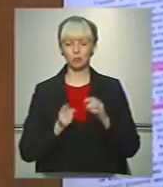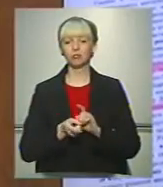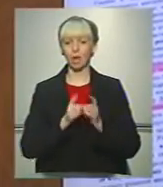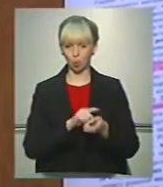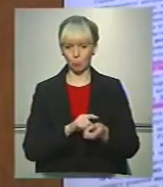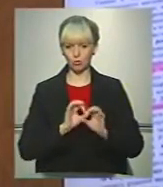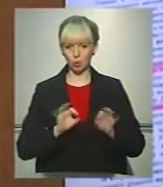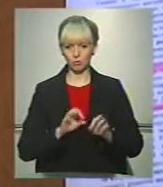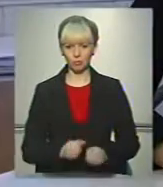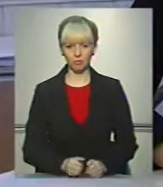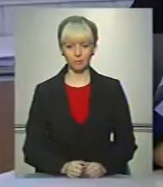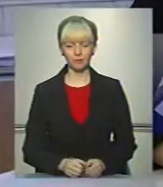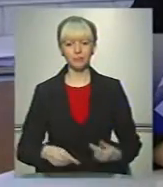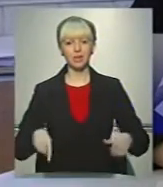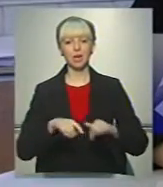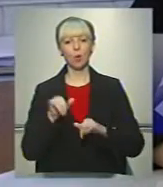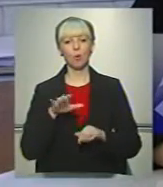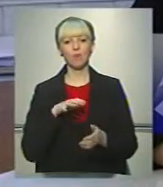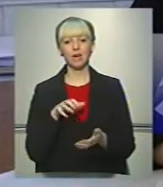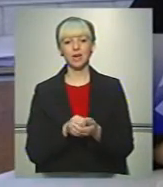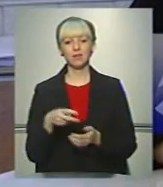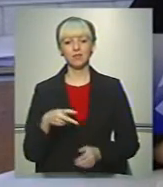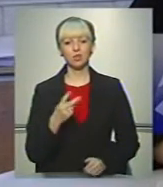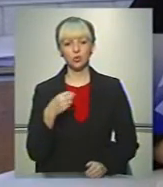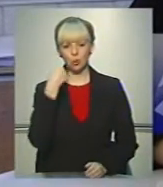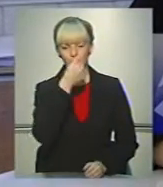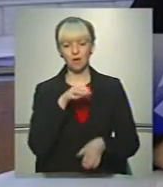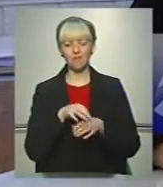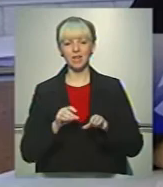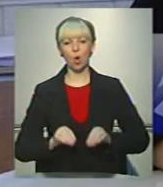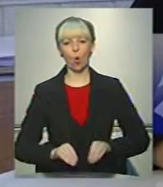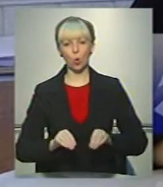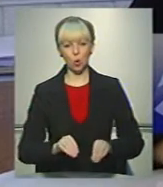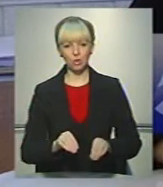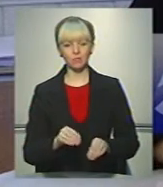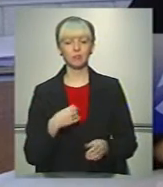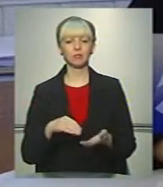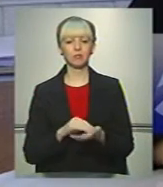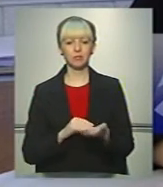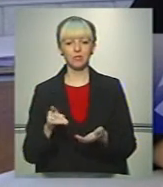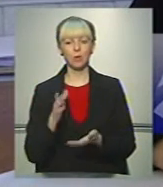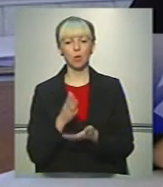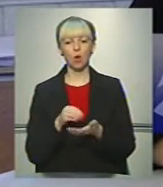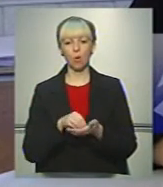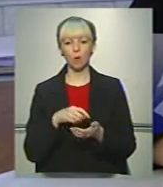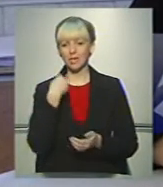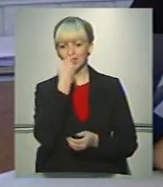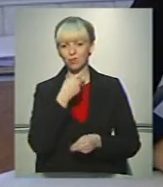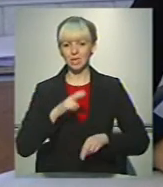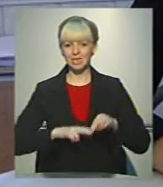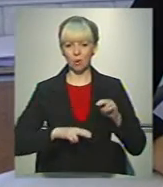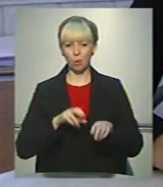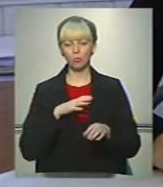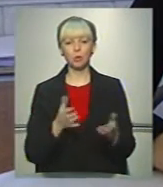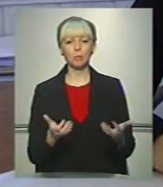натомість розповідають. Ділянка в нього була в оренді 2002 року для ведення огородництва. Оскільки, я повторюсь, він перебував на обліку індивідуальних забудовників, то